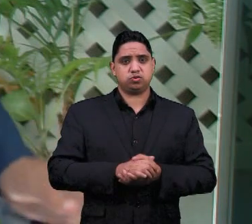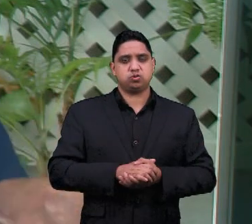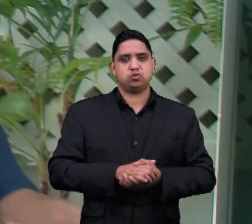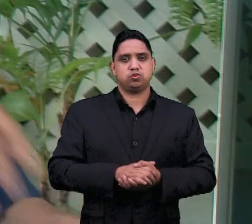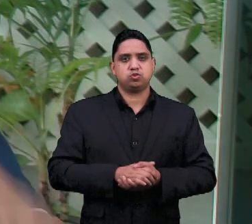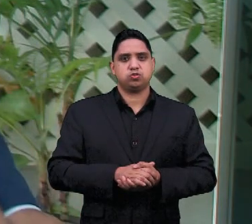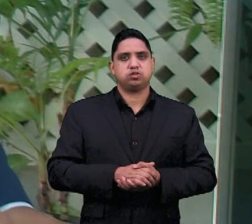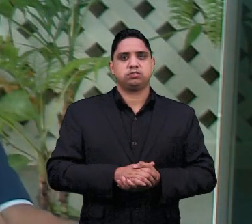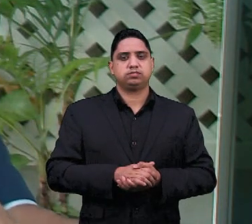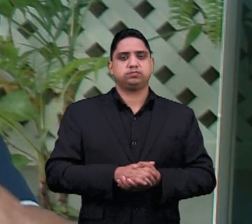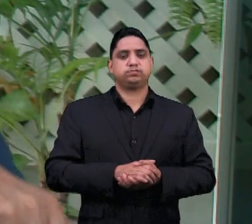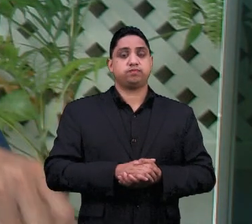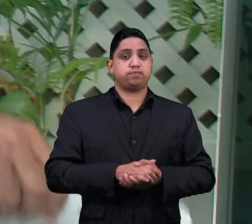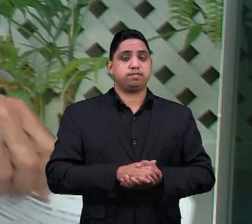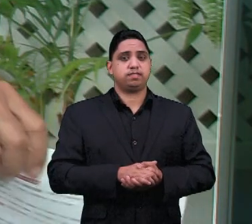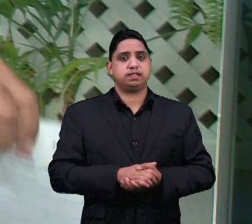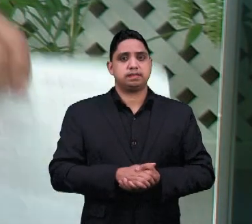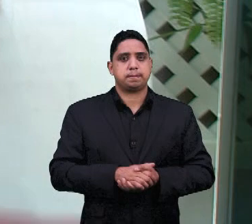parole